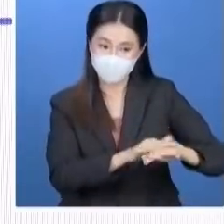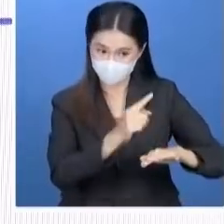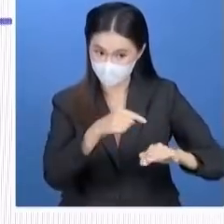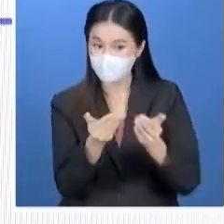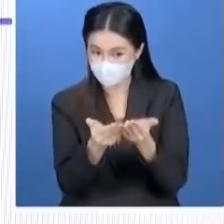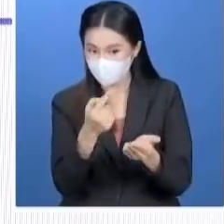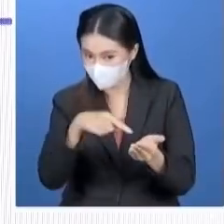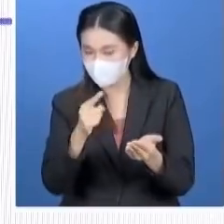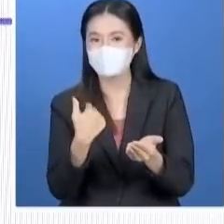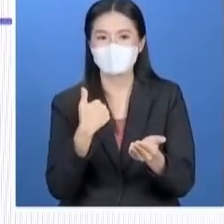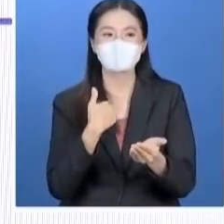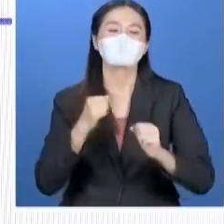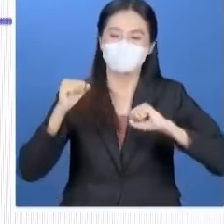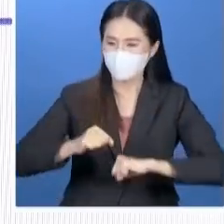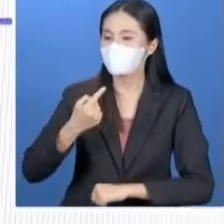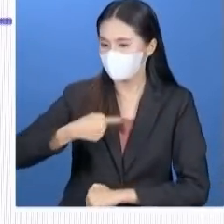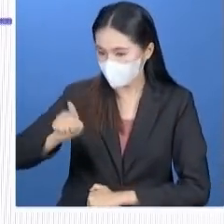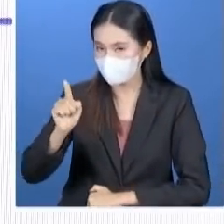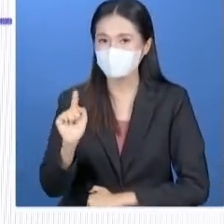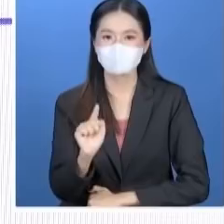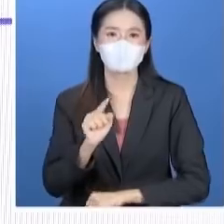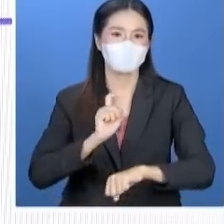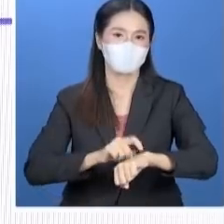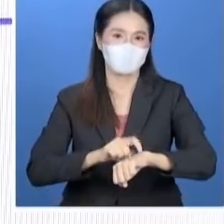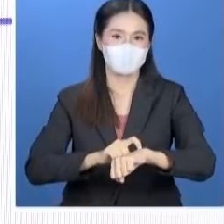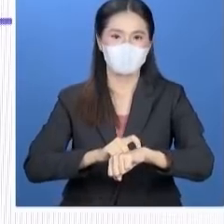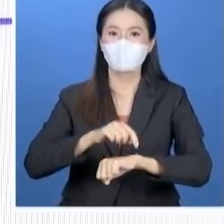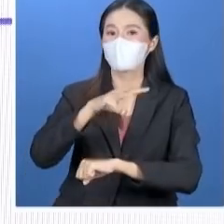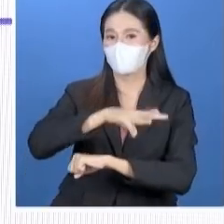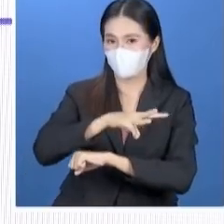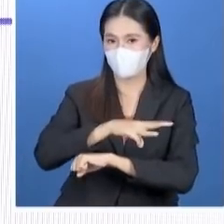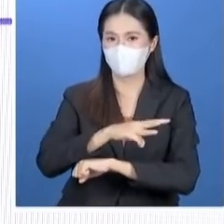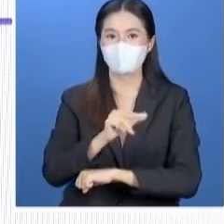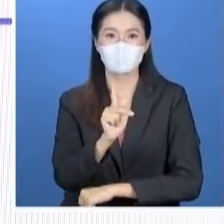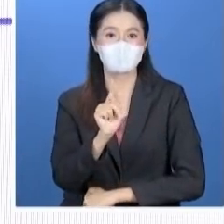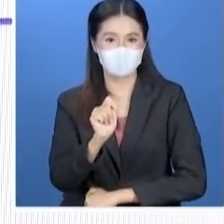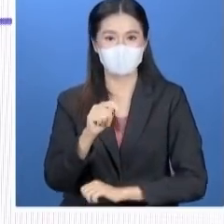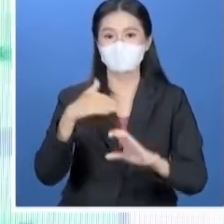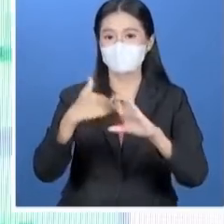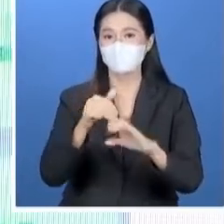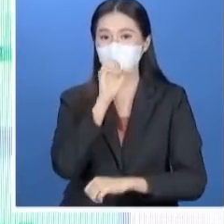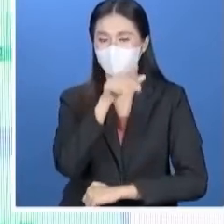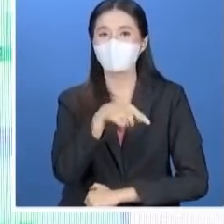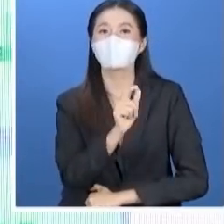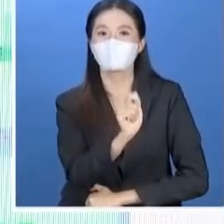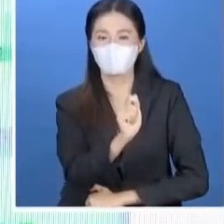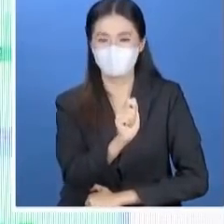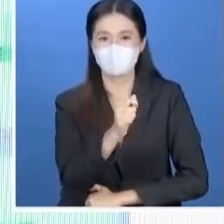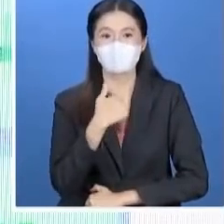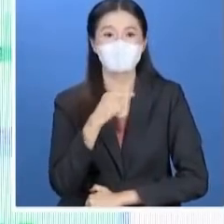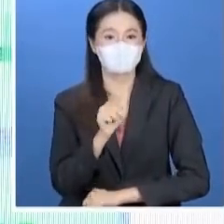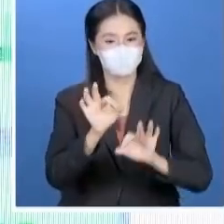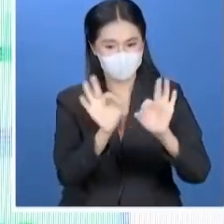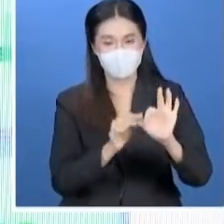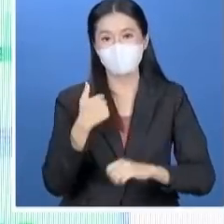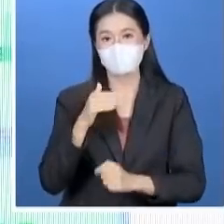ไปขึ้นเรือโดยแซนดี้ตกลงจะไปด้วยต่อมาเวลา 18:00 นกติกได้ส่งข้อความไปหานายปอโดยคีย์เวิร์ดคือจ